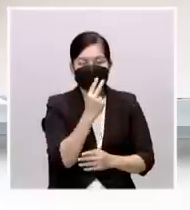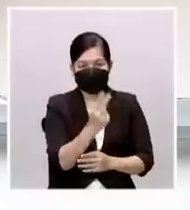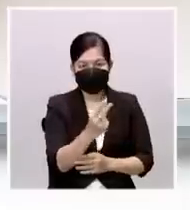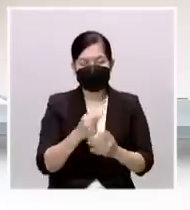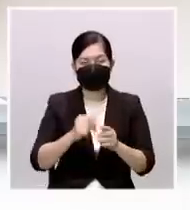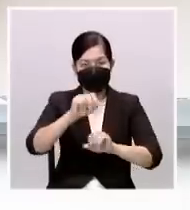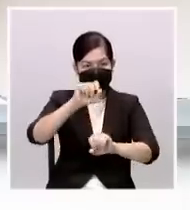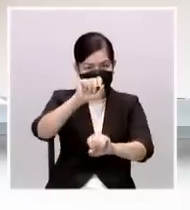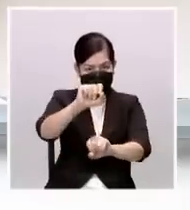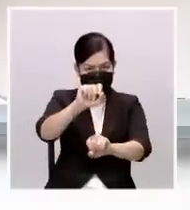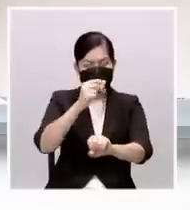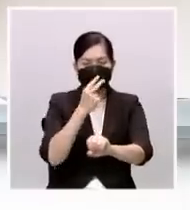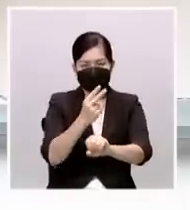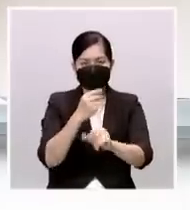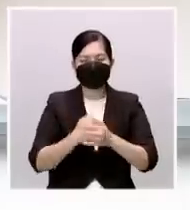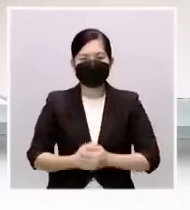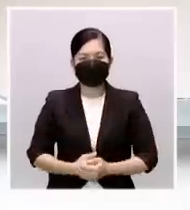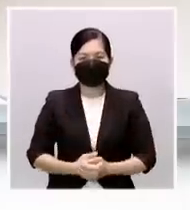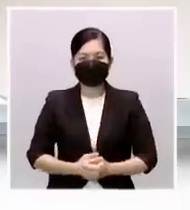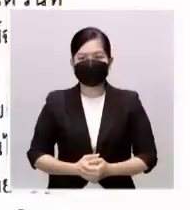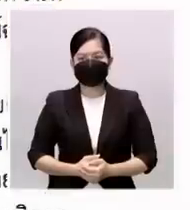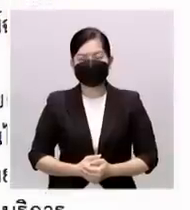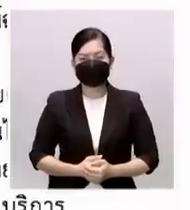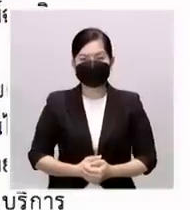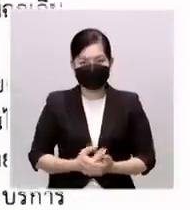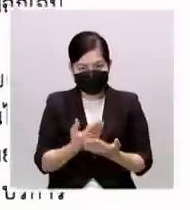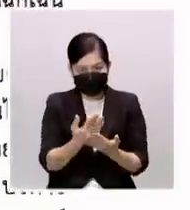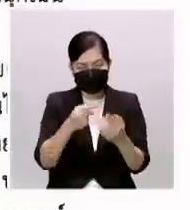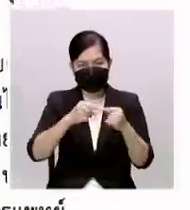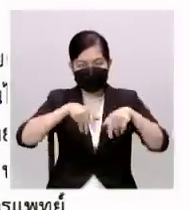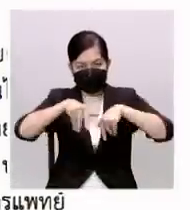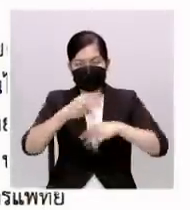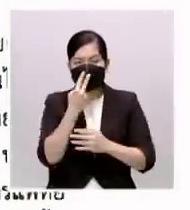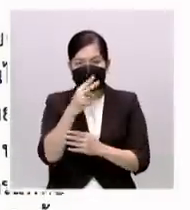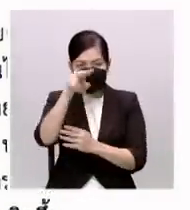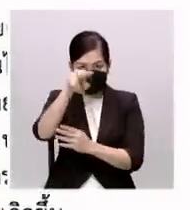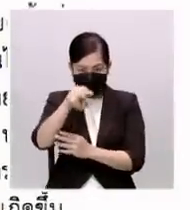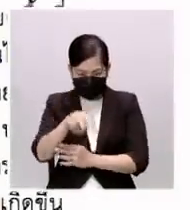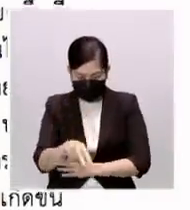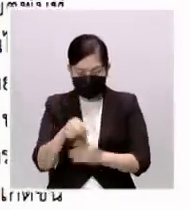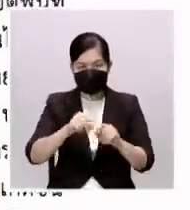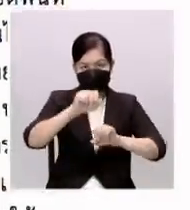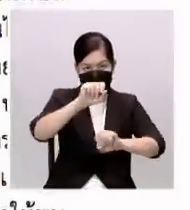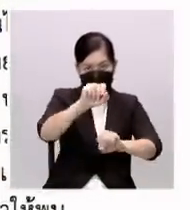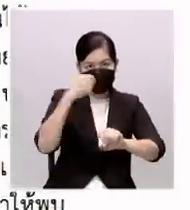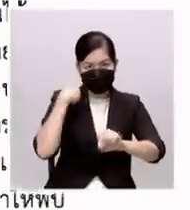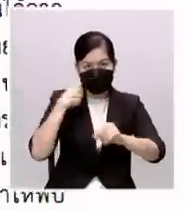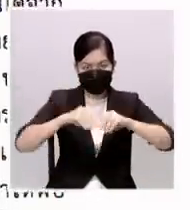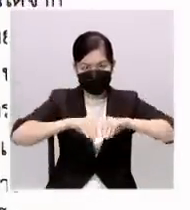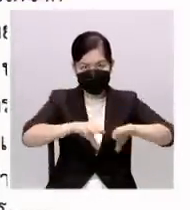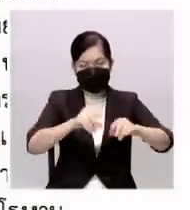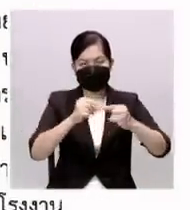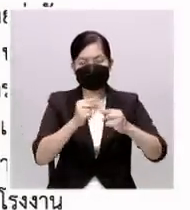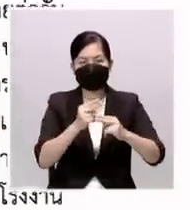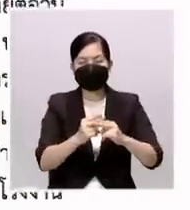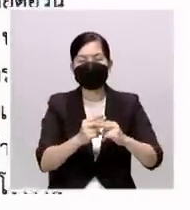กาศฉบับนี้กันก่อนเลยครับคุณผู้ชมครับให้คุณผู้ชมได้ดูประกาศที่มีการเผยแพร่ในราชกิจจานุเบกษานะ